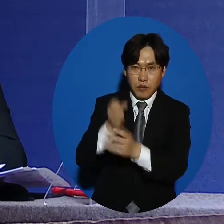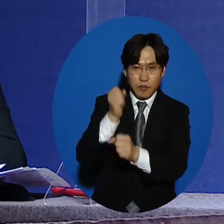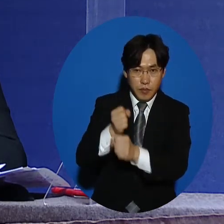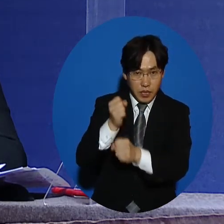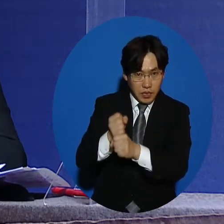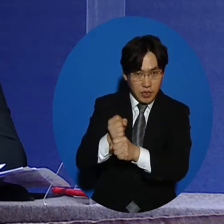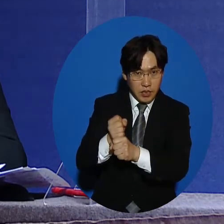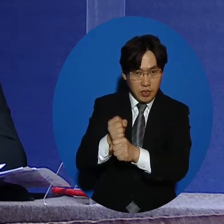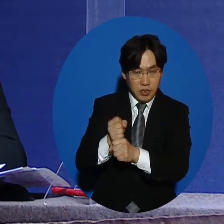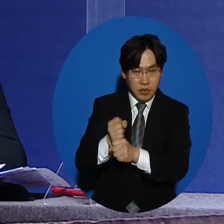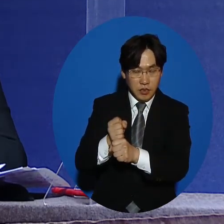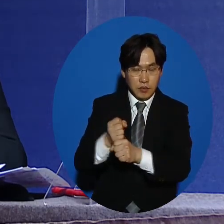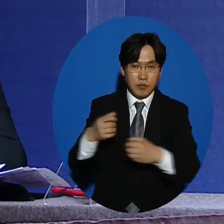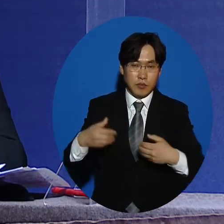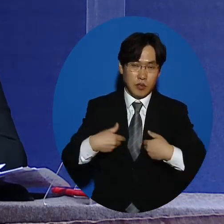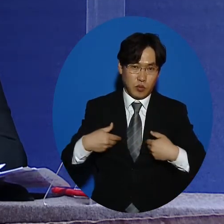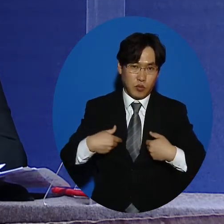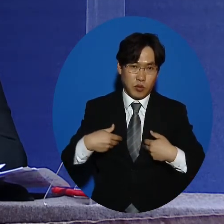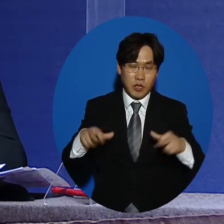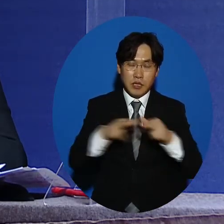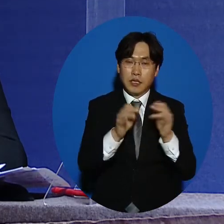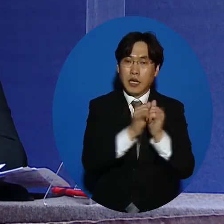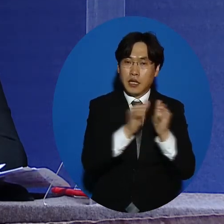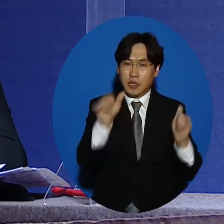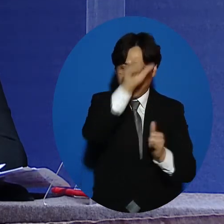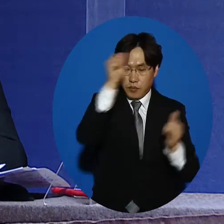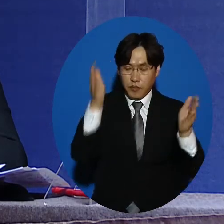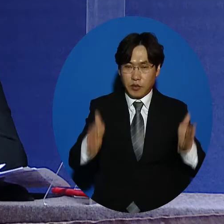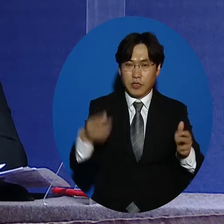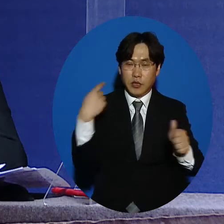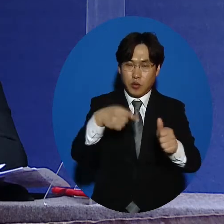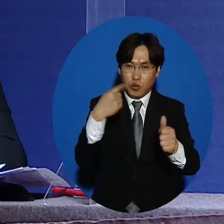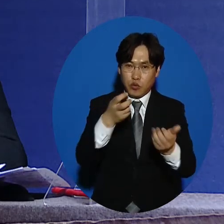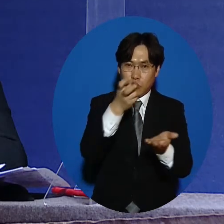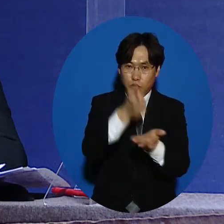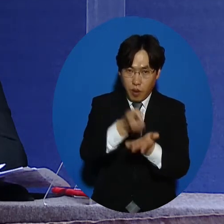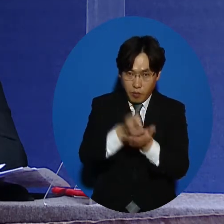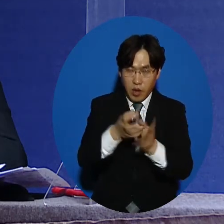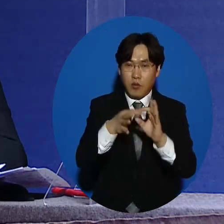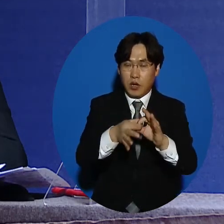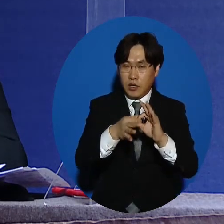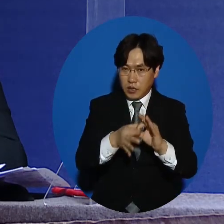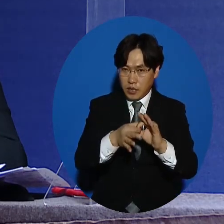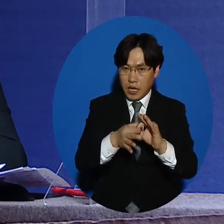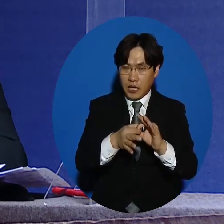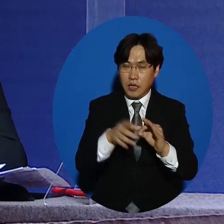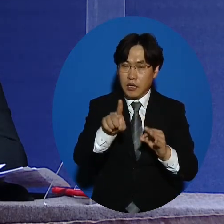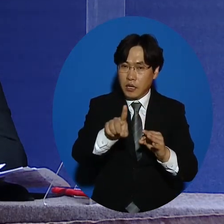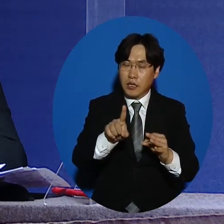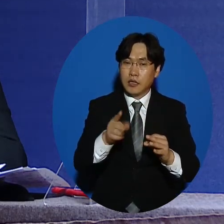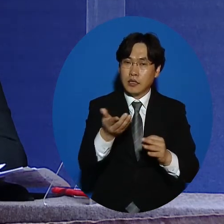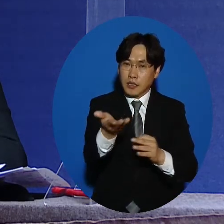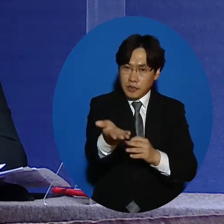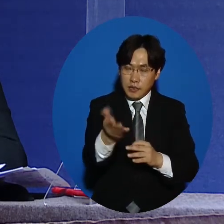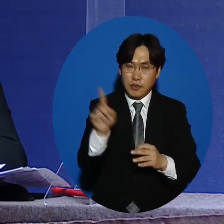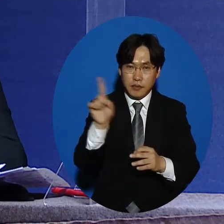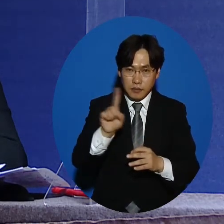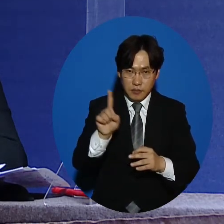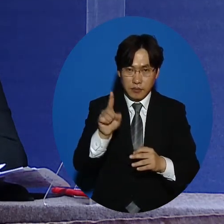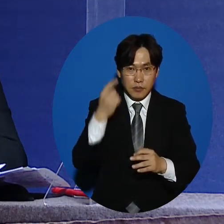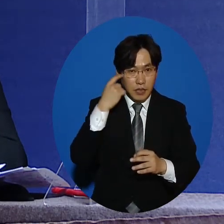만드는 것입니다. 장애인 평생교육법 제정에 관해서 어떻게